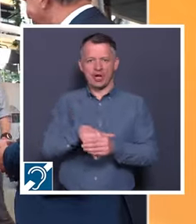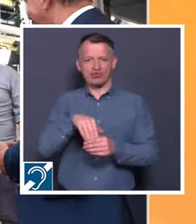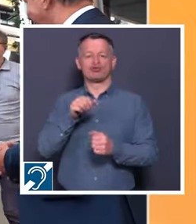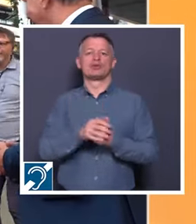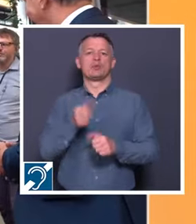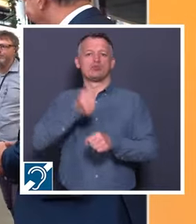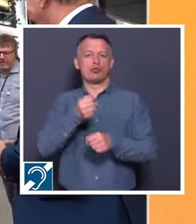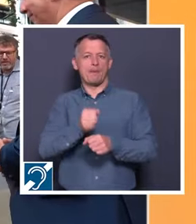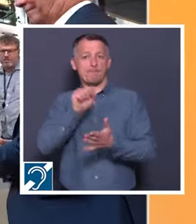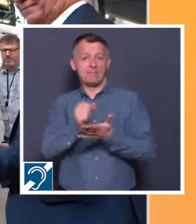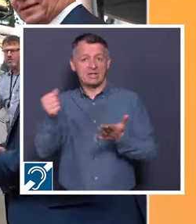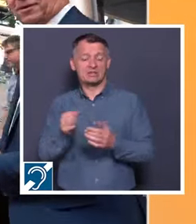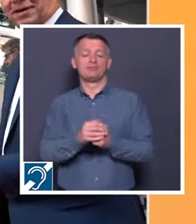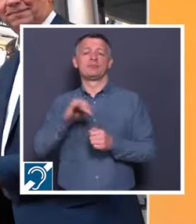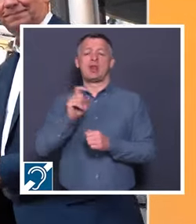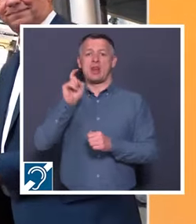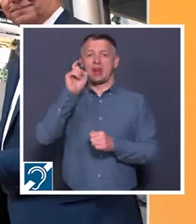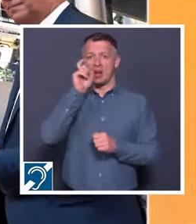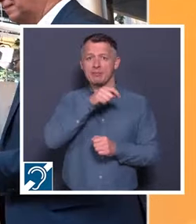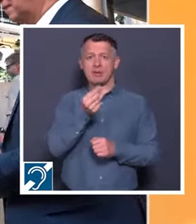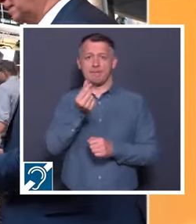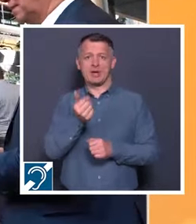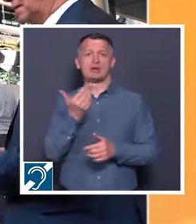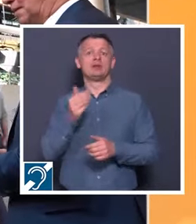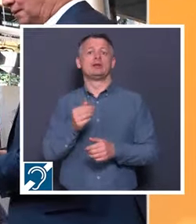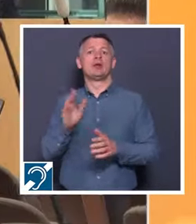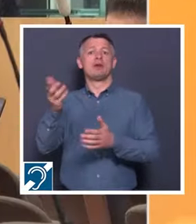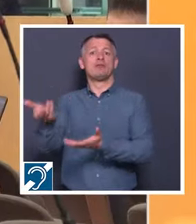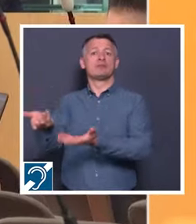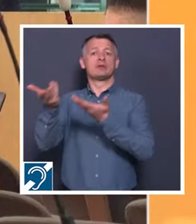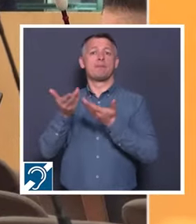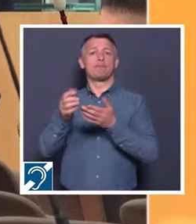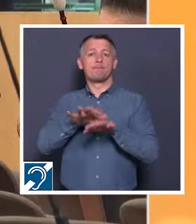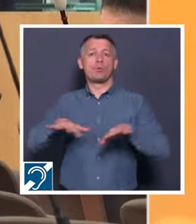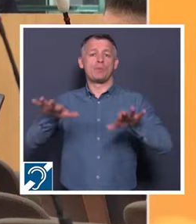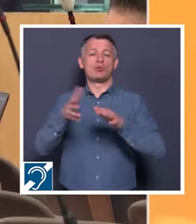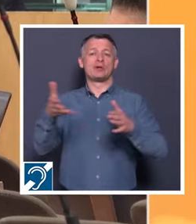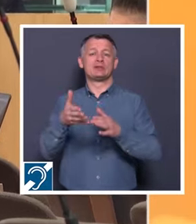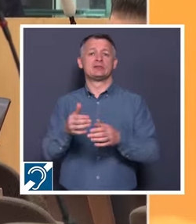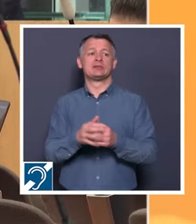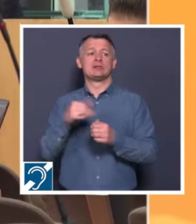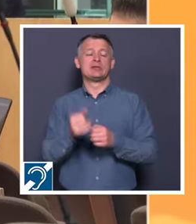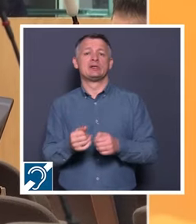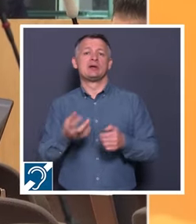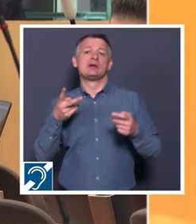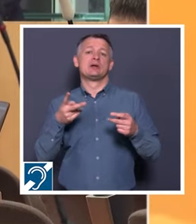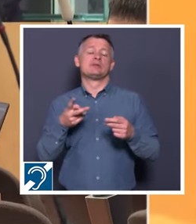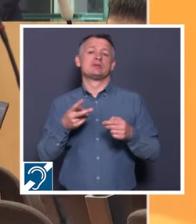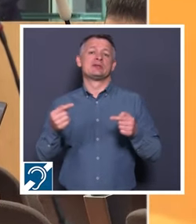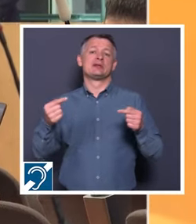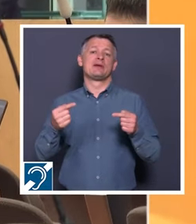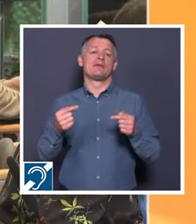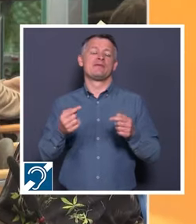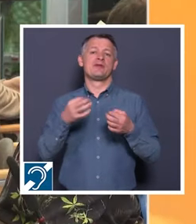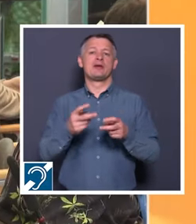banilor comercial și mai ales lipsa banilor de la public, care într-un fel să contracareze banii politici care